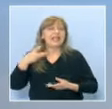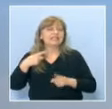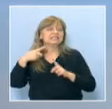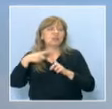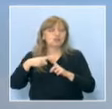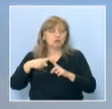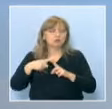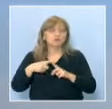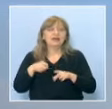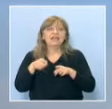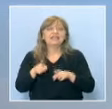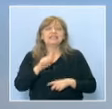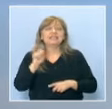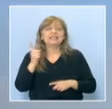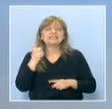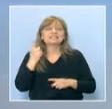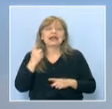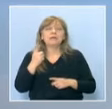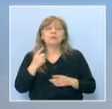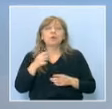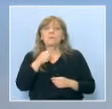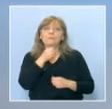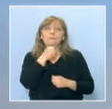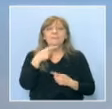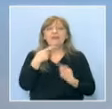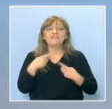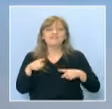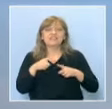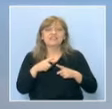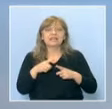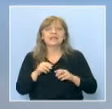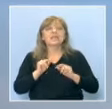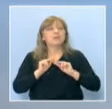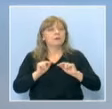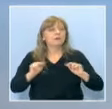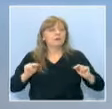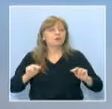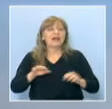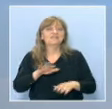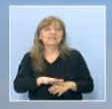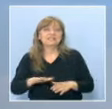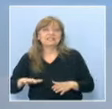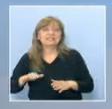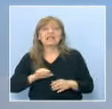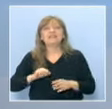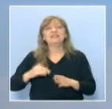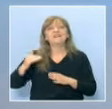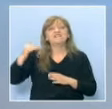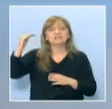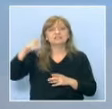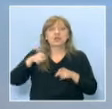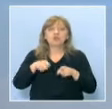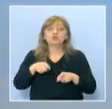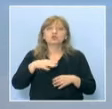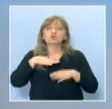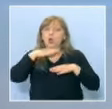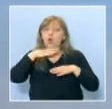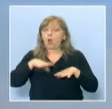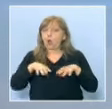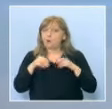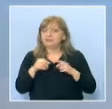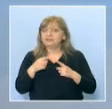Тодорова. Тя е не само певица и перкусионистка, а и преподава и на деца, и на възрастни. Този свой опит тя